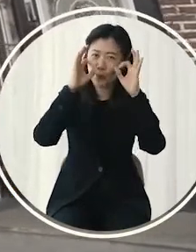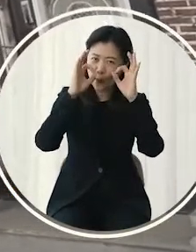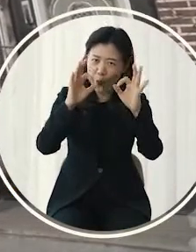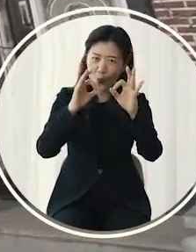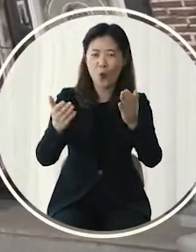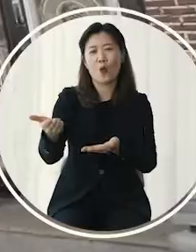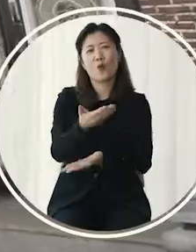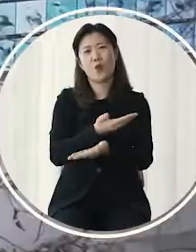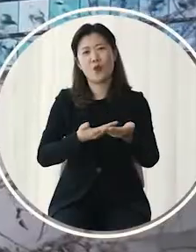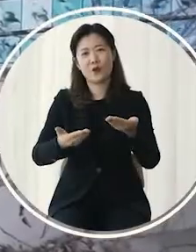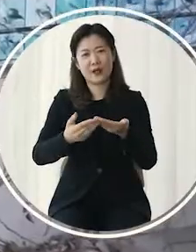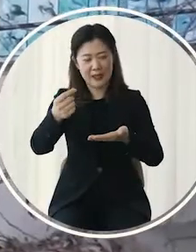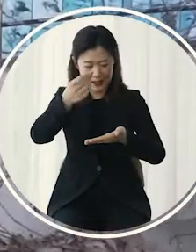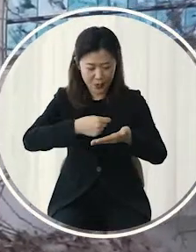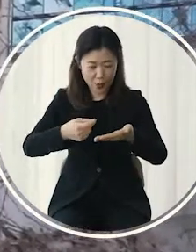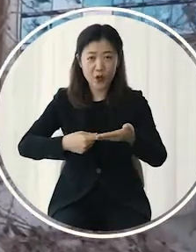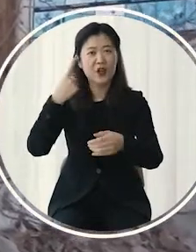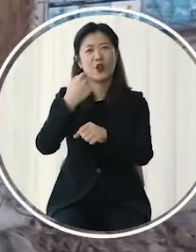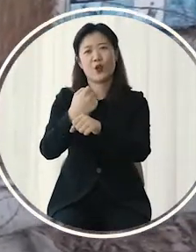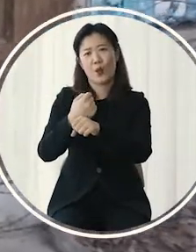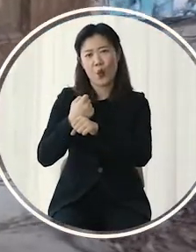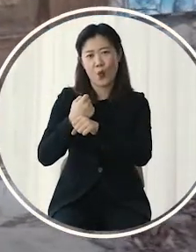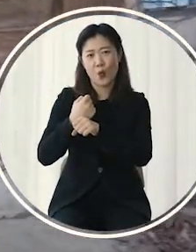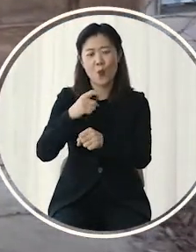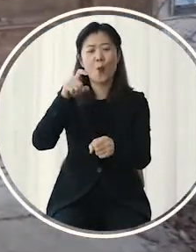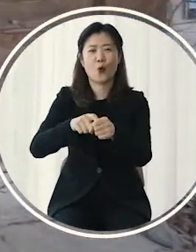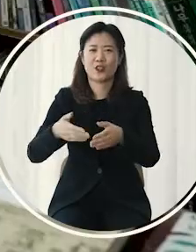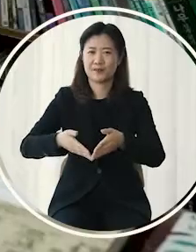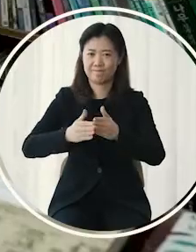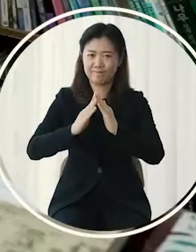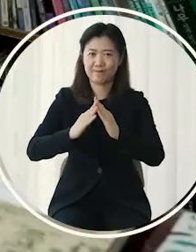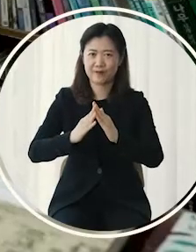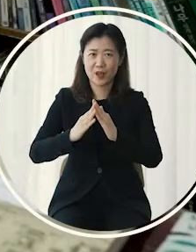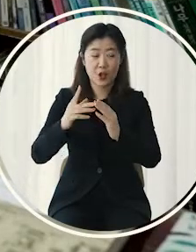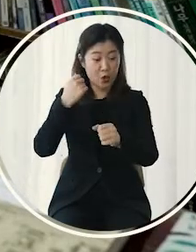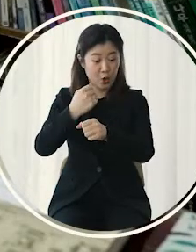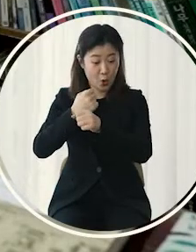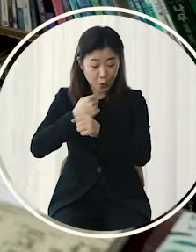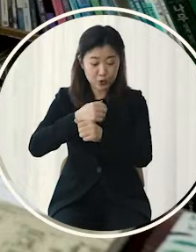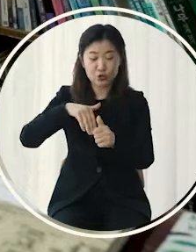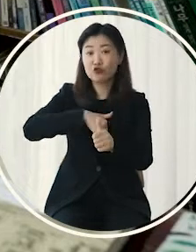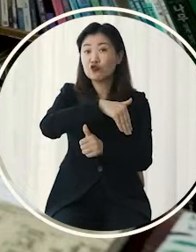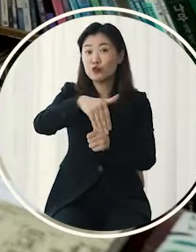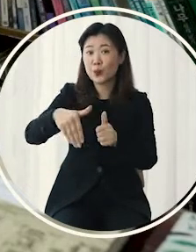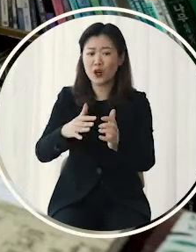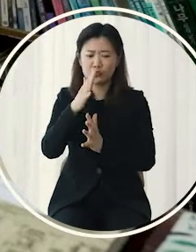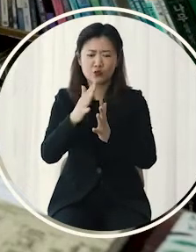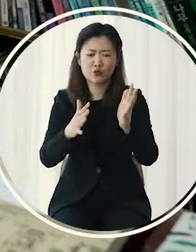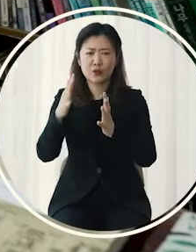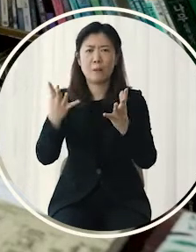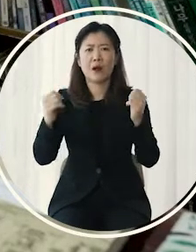관찰하고 공유하고 기록하고 연구하자는 취지로 설립되었어요. 지금 연구소 주변 숲이 많이